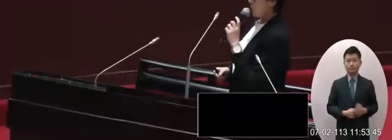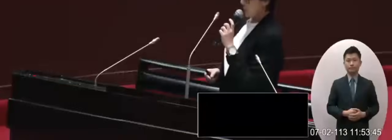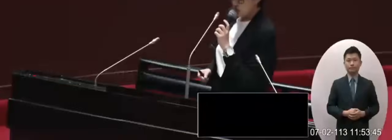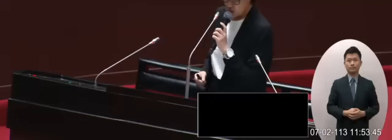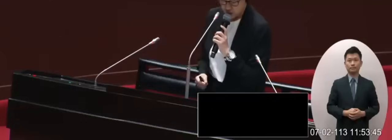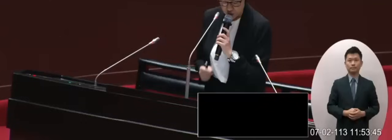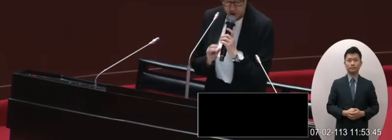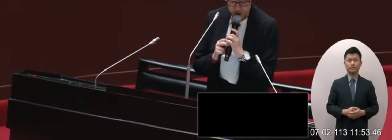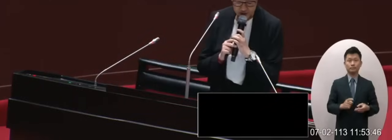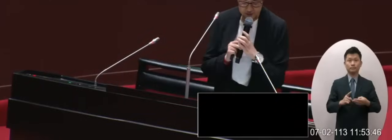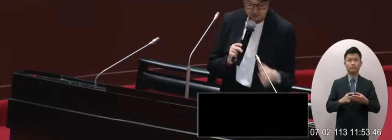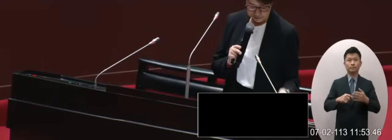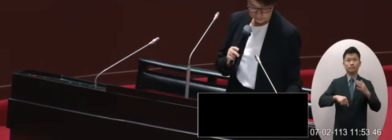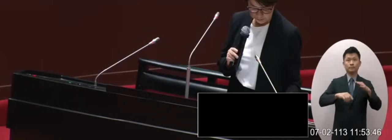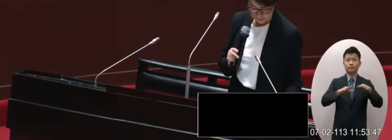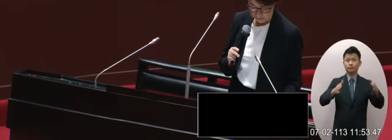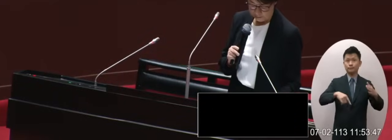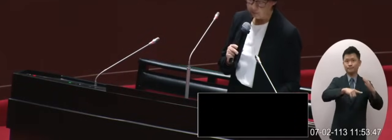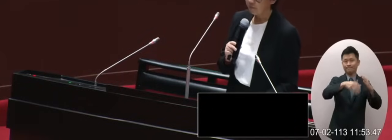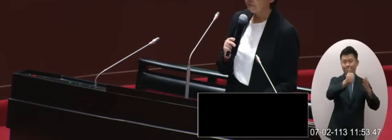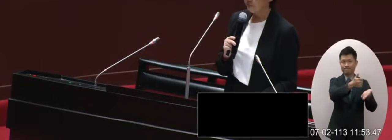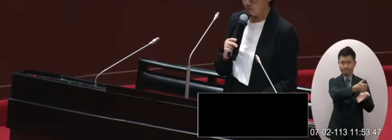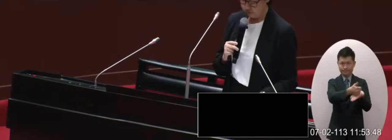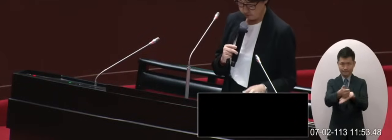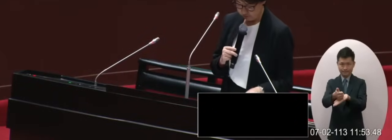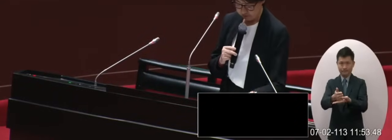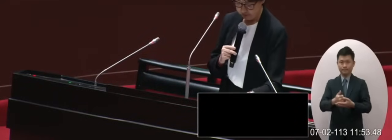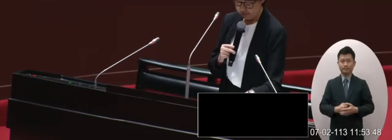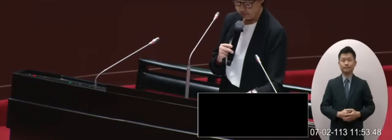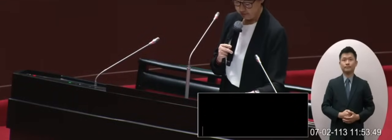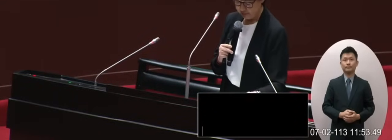谢谢主席，我请卓院长。 请卓院长备询。